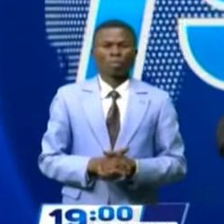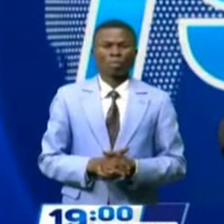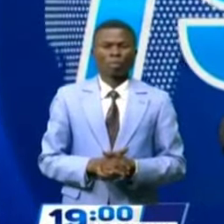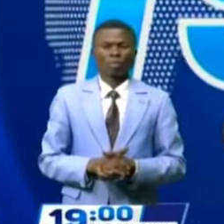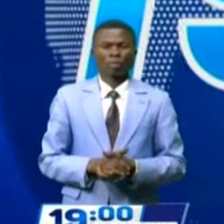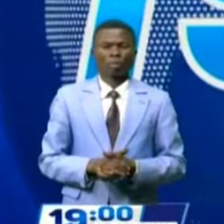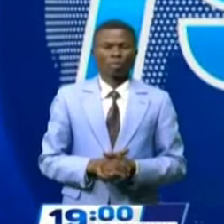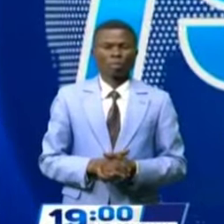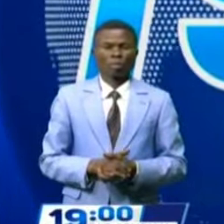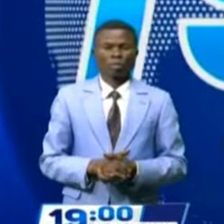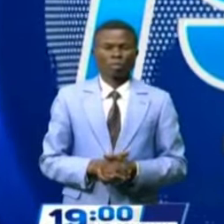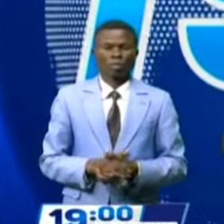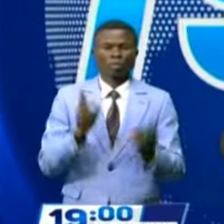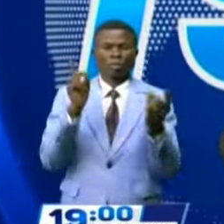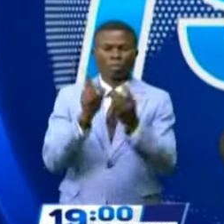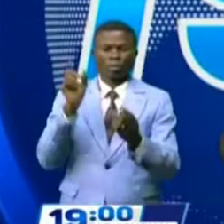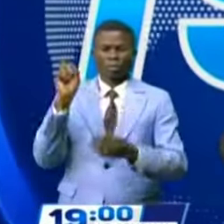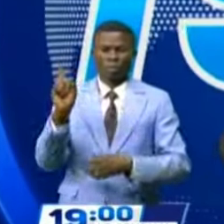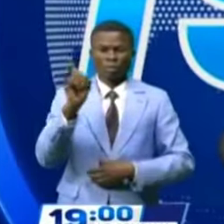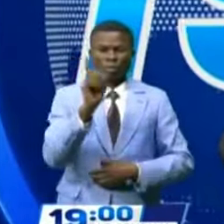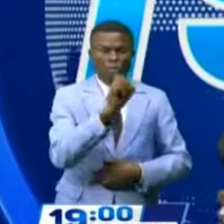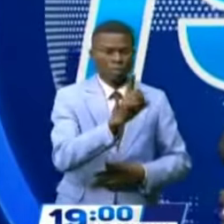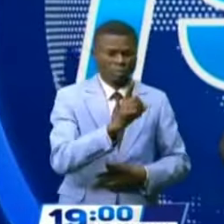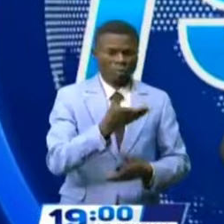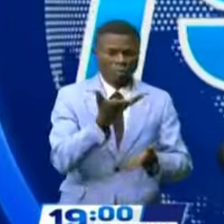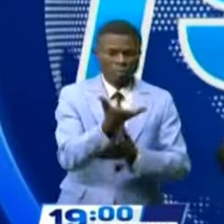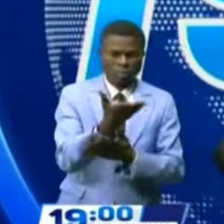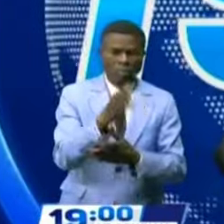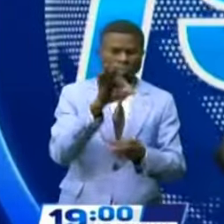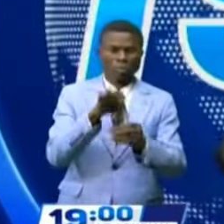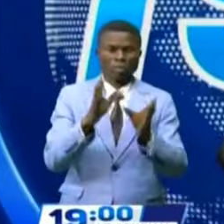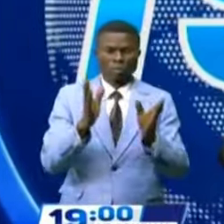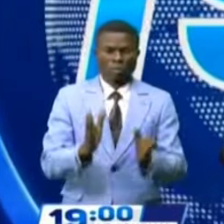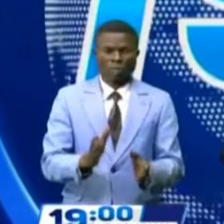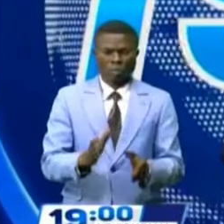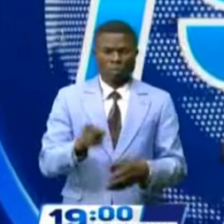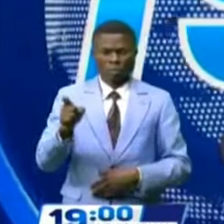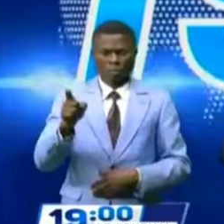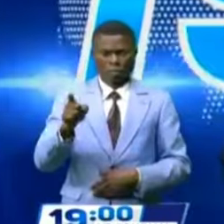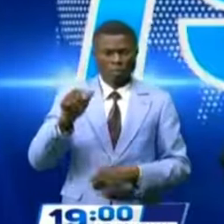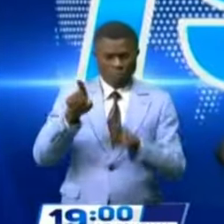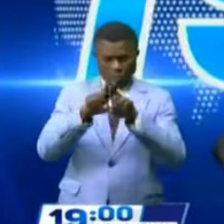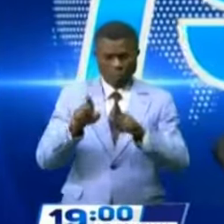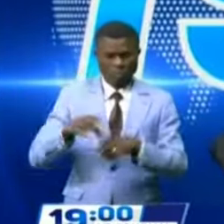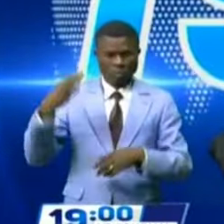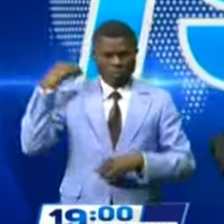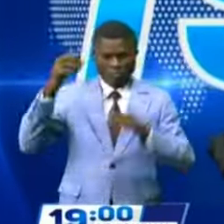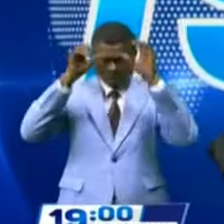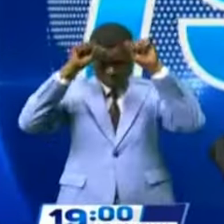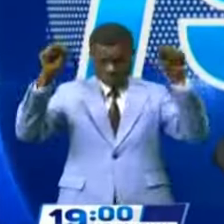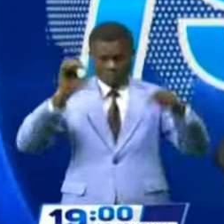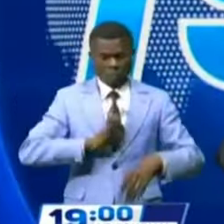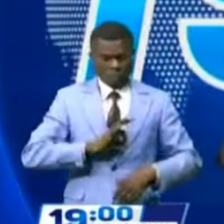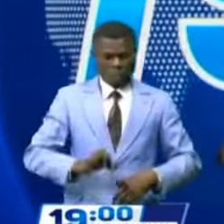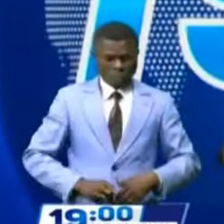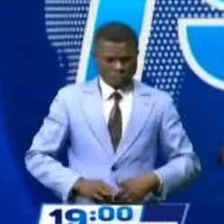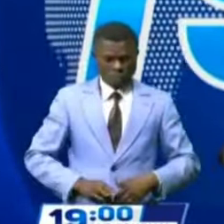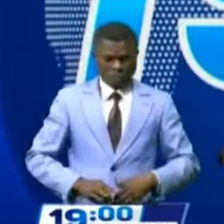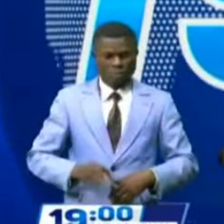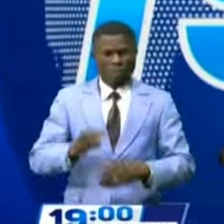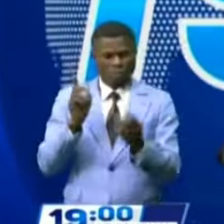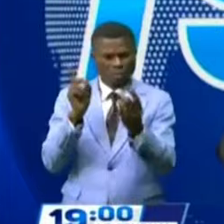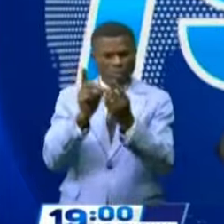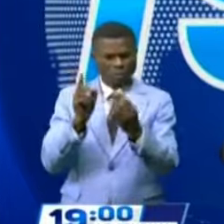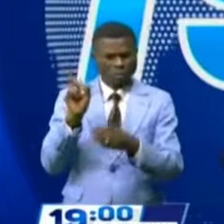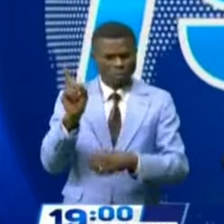Il a fait du porte-à-porte pour convaincre l'électorat à voter pour lui et les candidats à la présidentielle, Félix-Antoine Tshisekedi